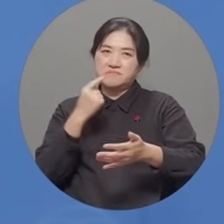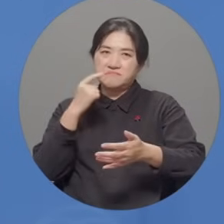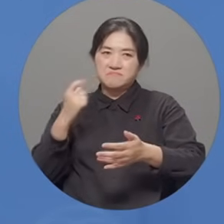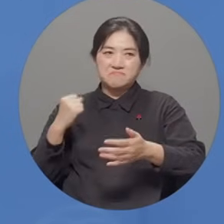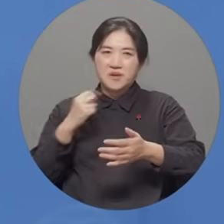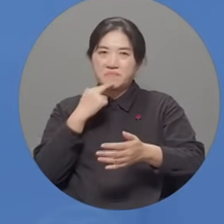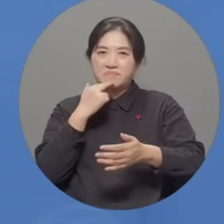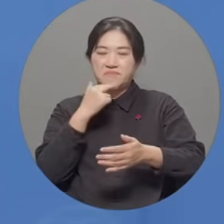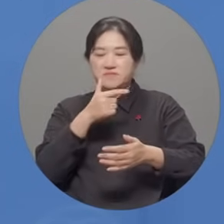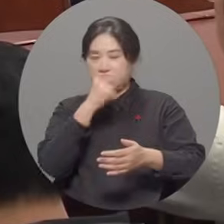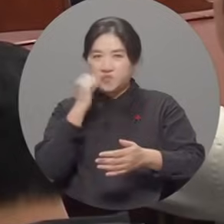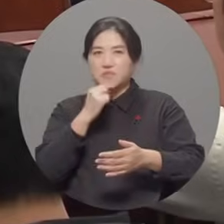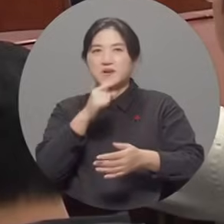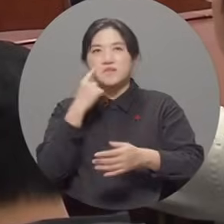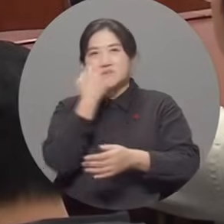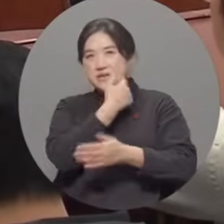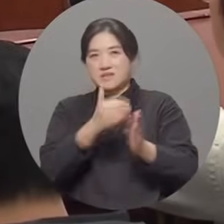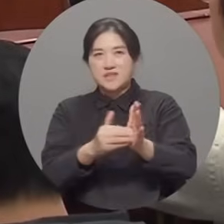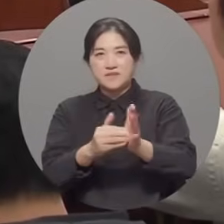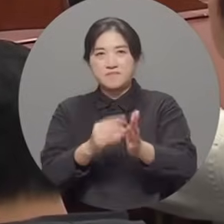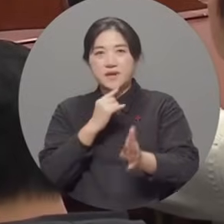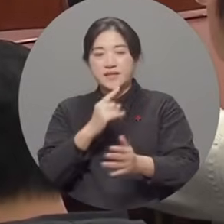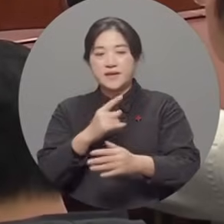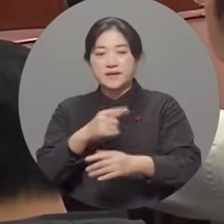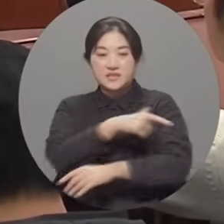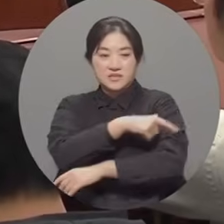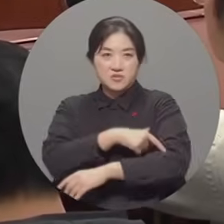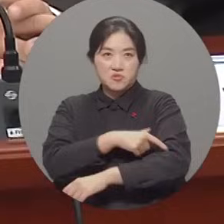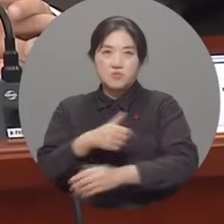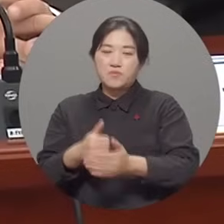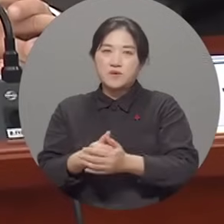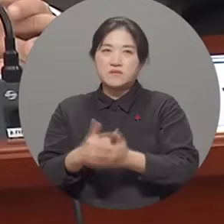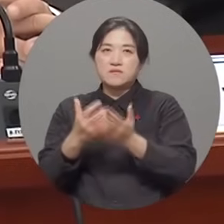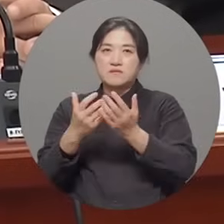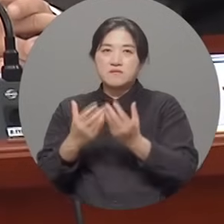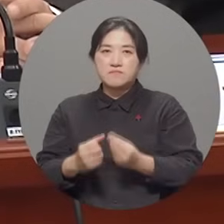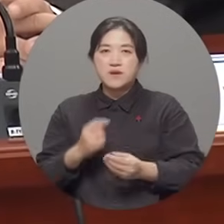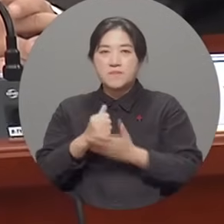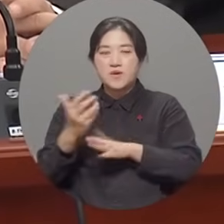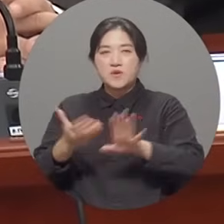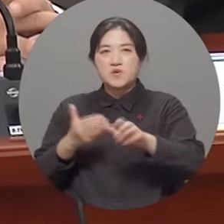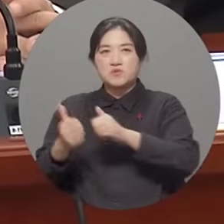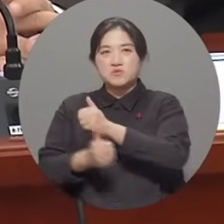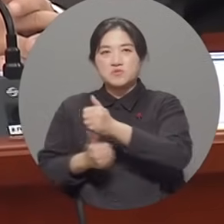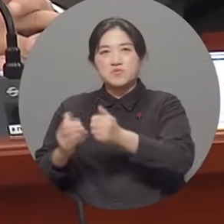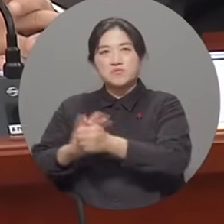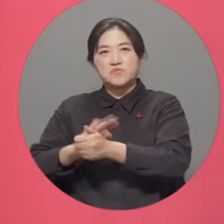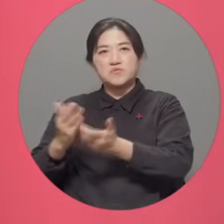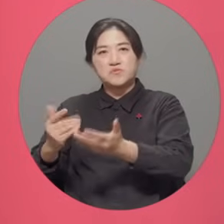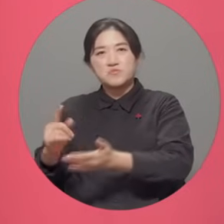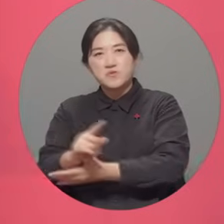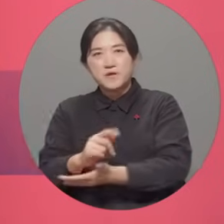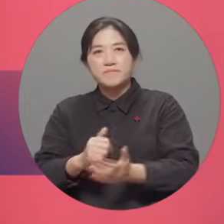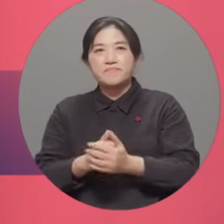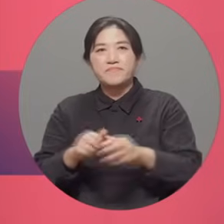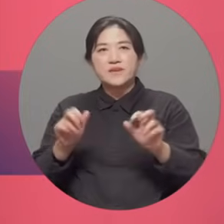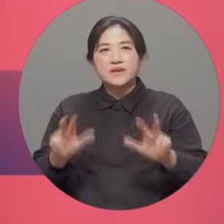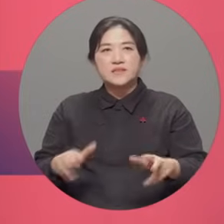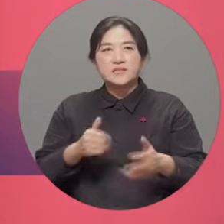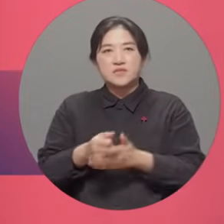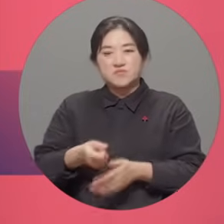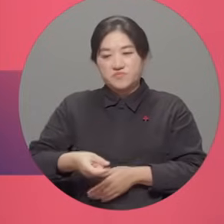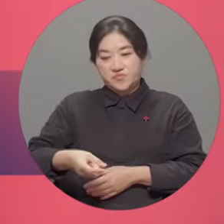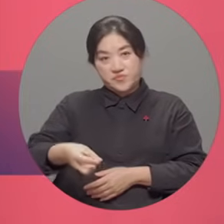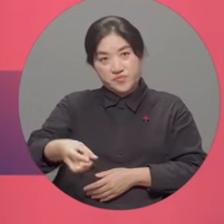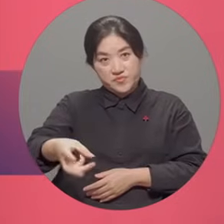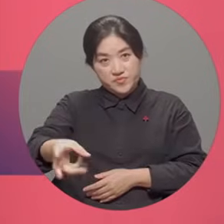확인했다고 지적했습니다. 당 지도부는 굳이 비유를 써서 혁신회를 위로했습니다. 지금 뿌여진